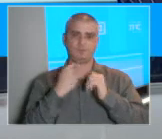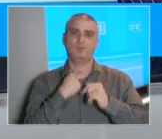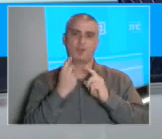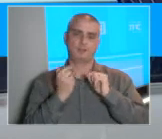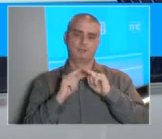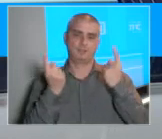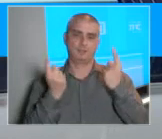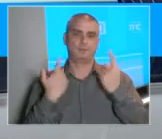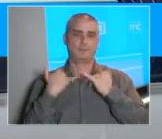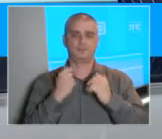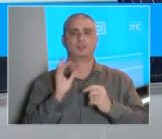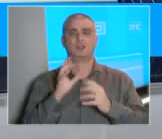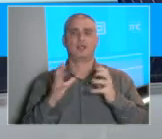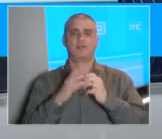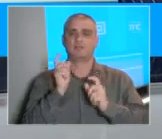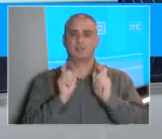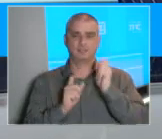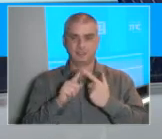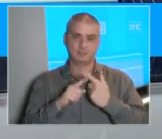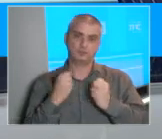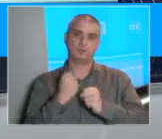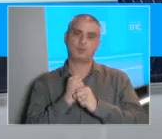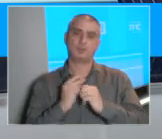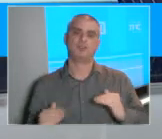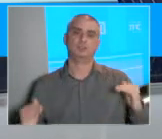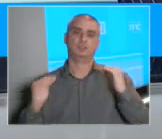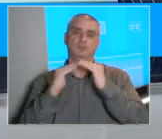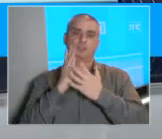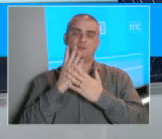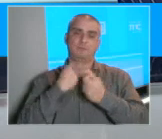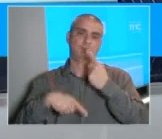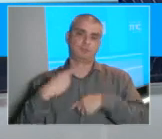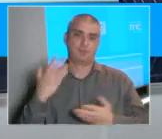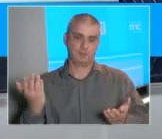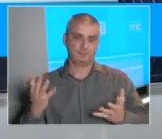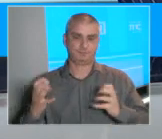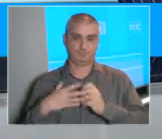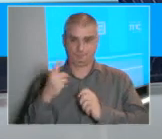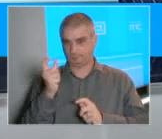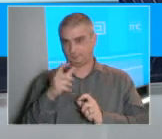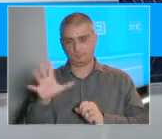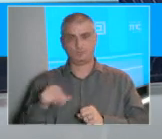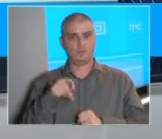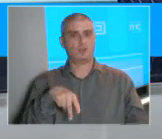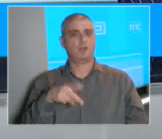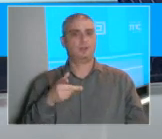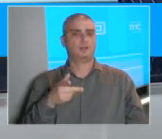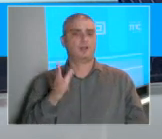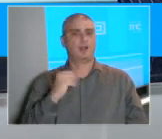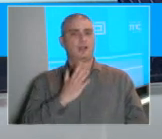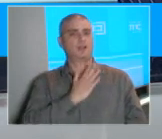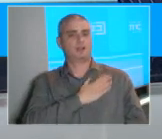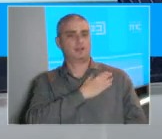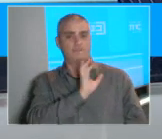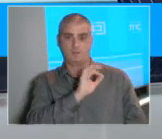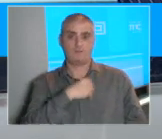אחר. מביאות קול של החברה האזרחית, שפועלת לשוויון מגדרי כבר המון שנים. חברה אזרחית שלוקחת את זה על הכתפיים